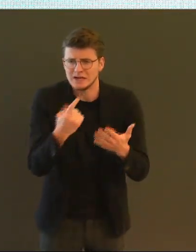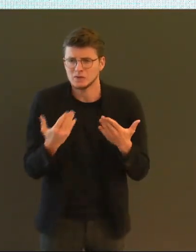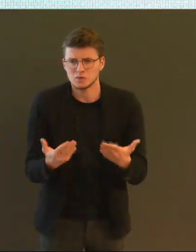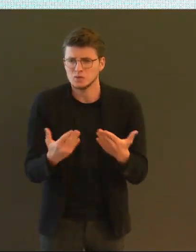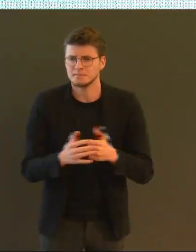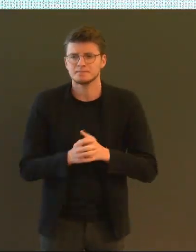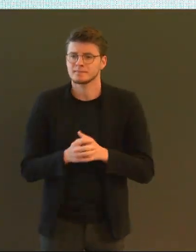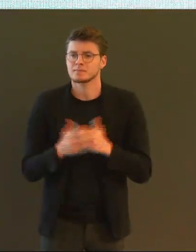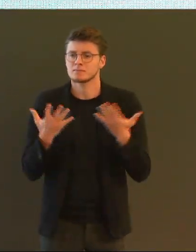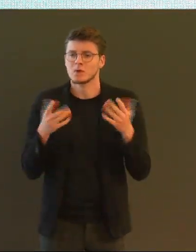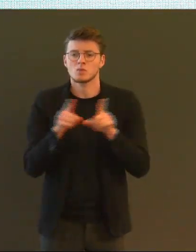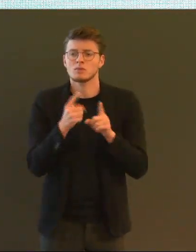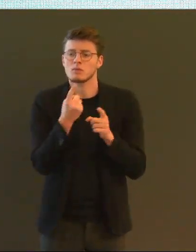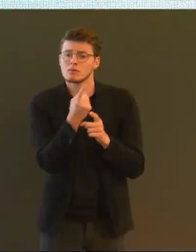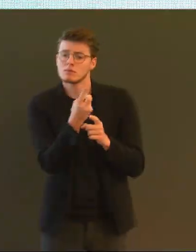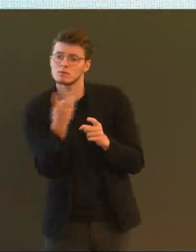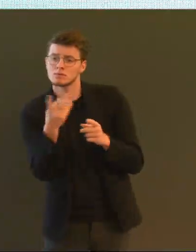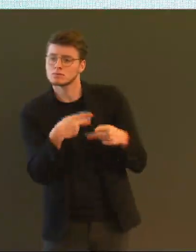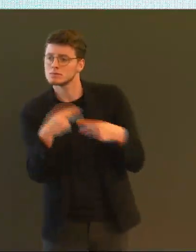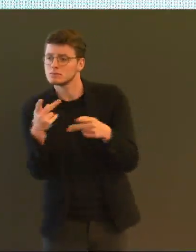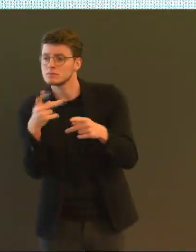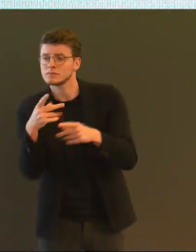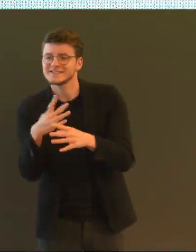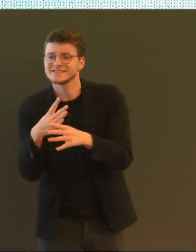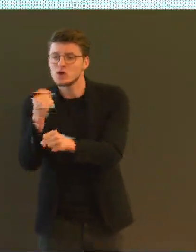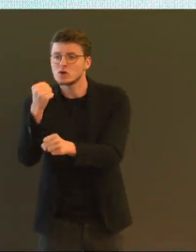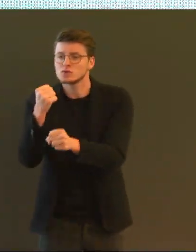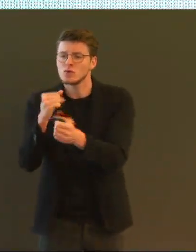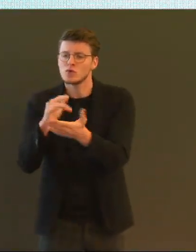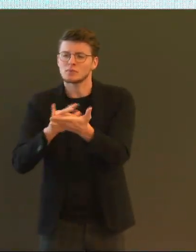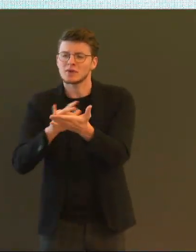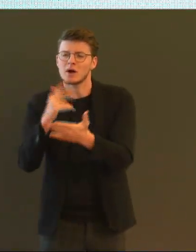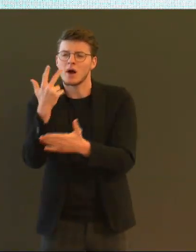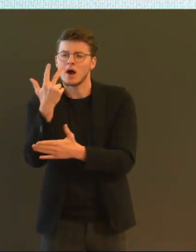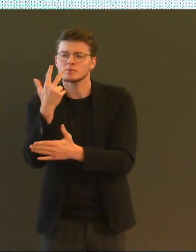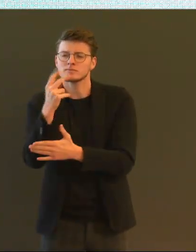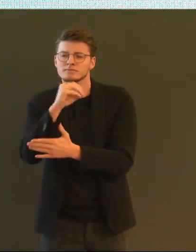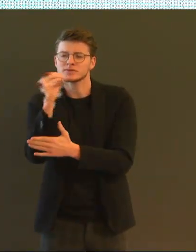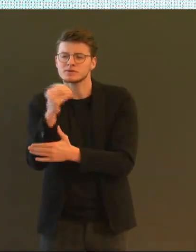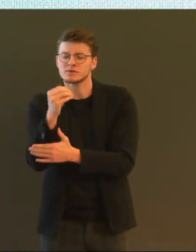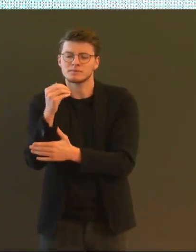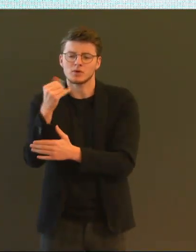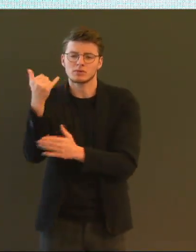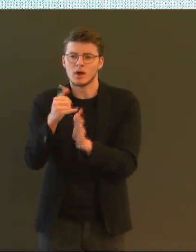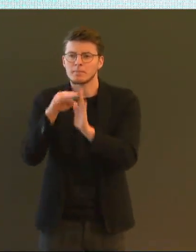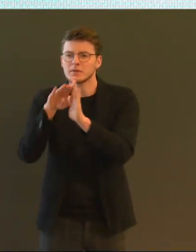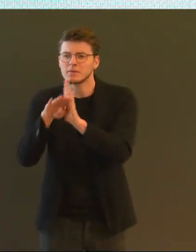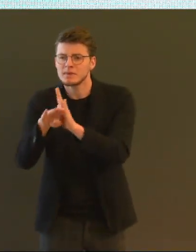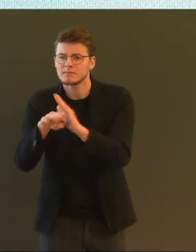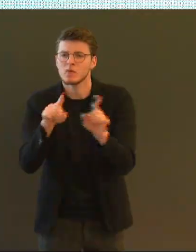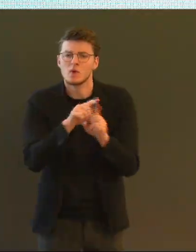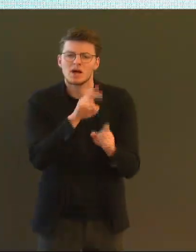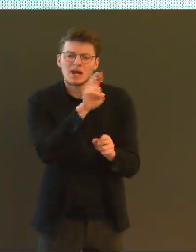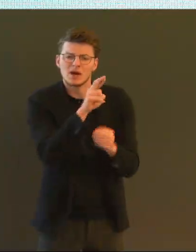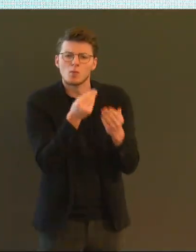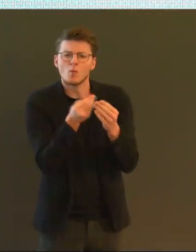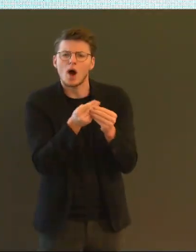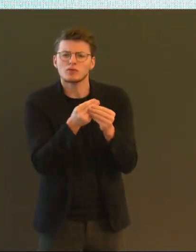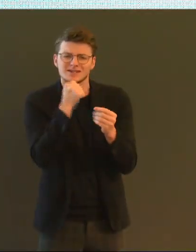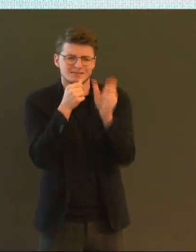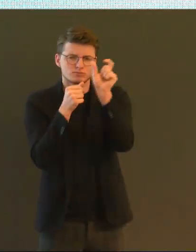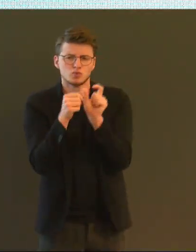bijvoorbeeld zakt momenteel gemiddeld met 8% per dag. De R-waarde van vandaag is 0,78. Die